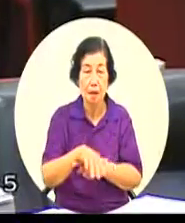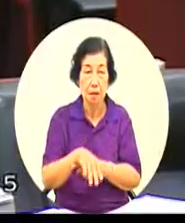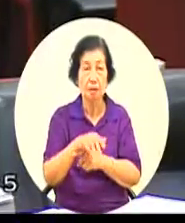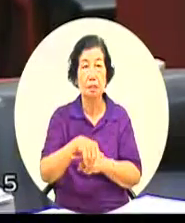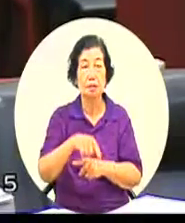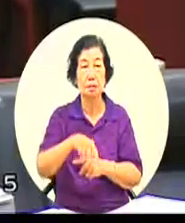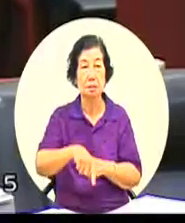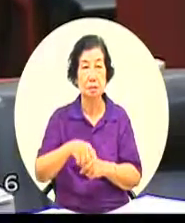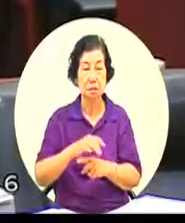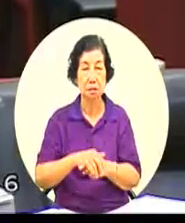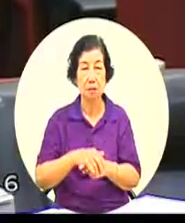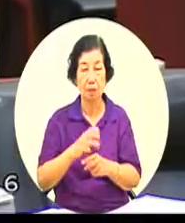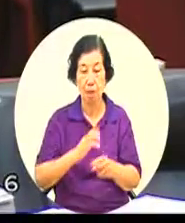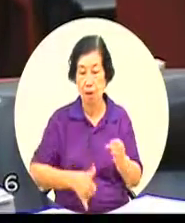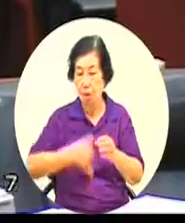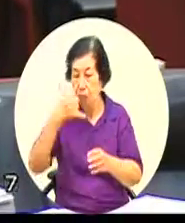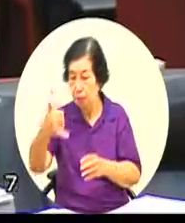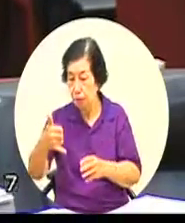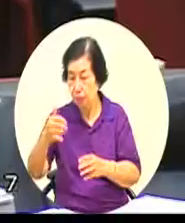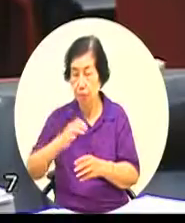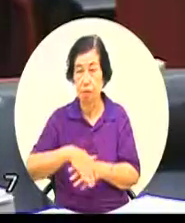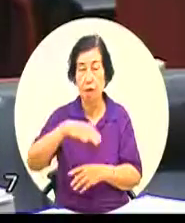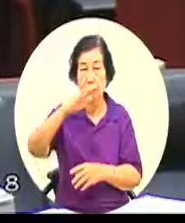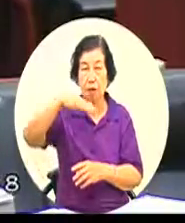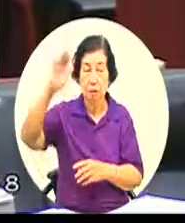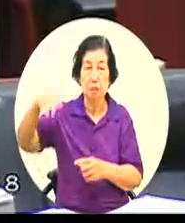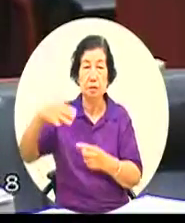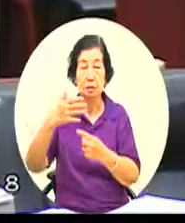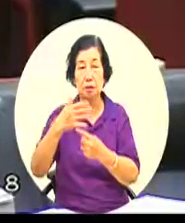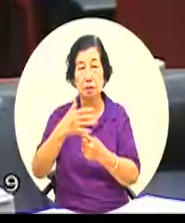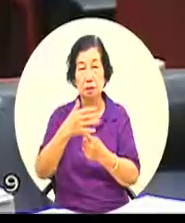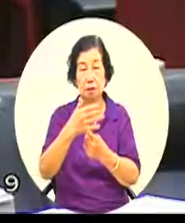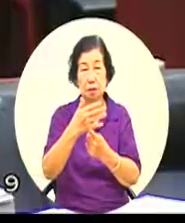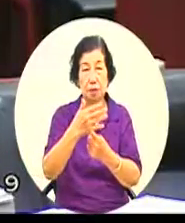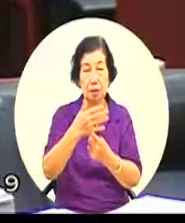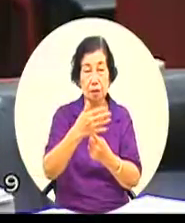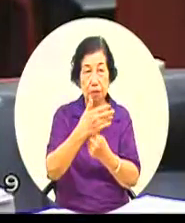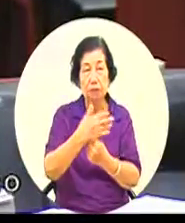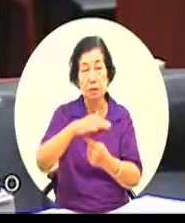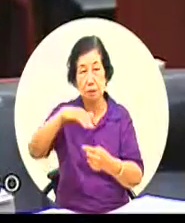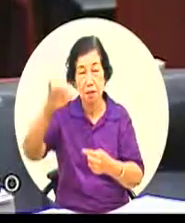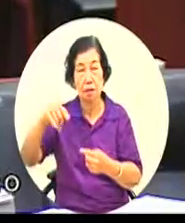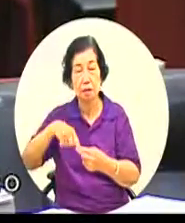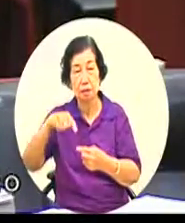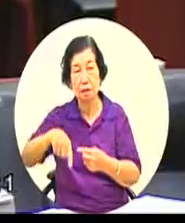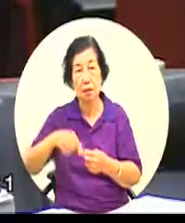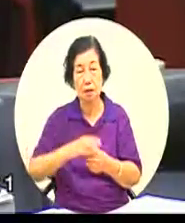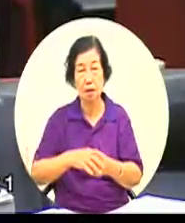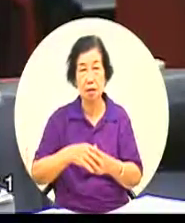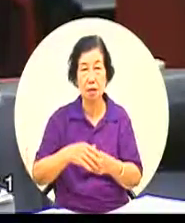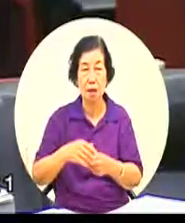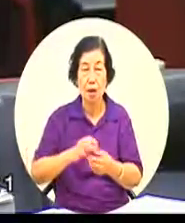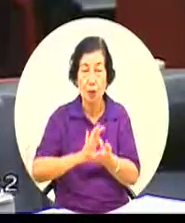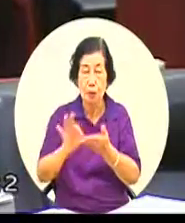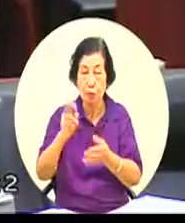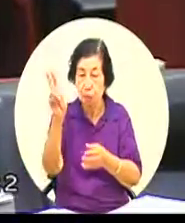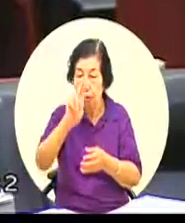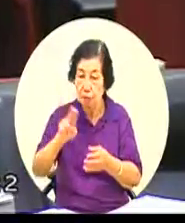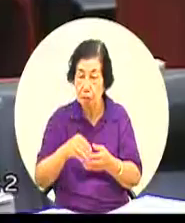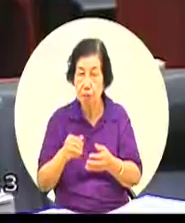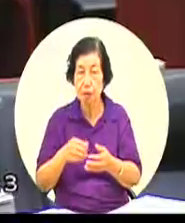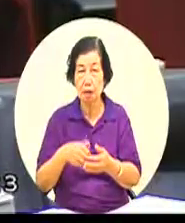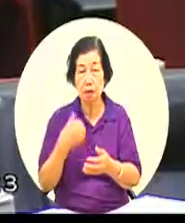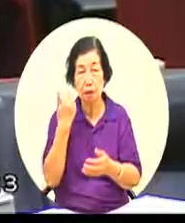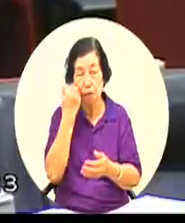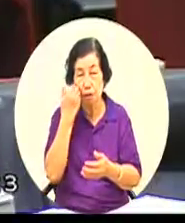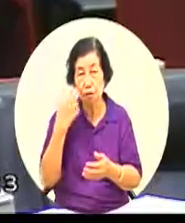啊基山遐个所在个争议，电视到底唔来，尾啊唔来，啥物搭，搁一个问题。所以讲，基山的夜间含夜间的篮球